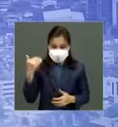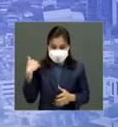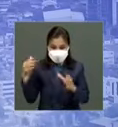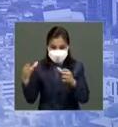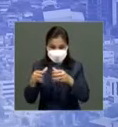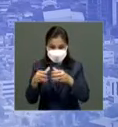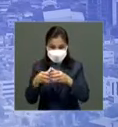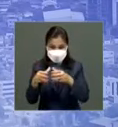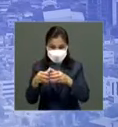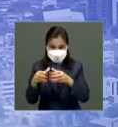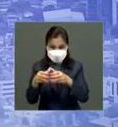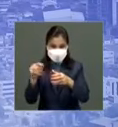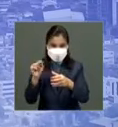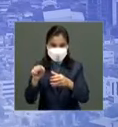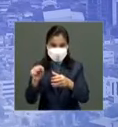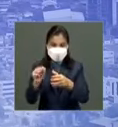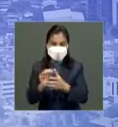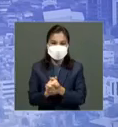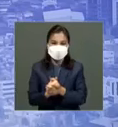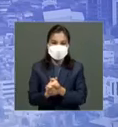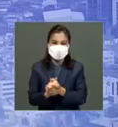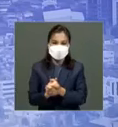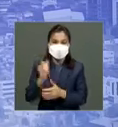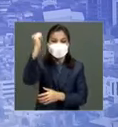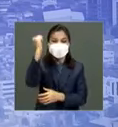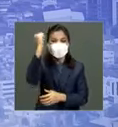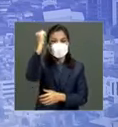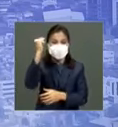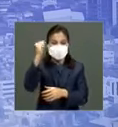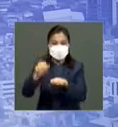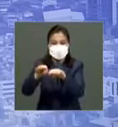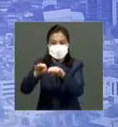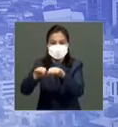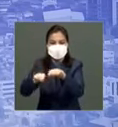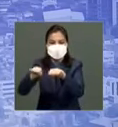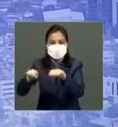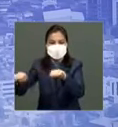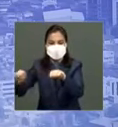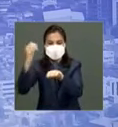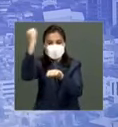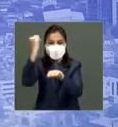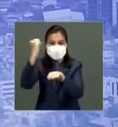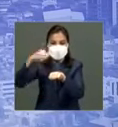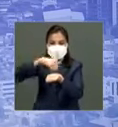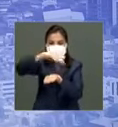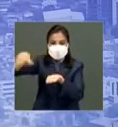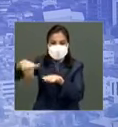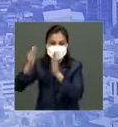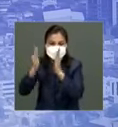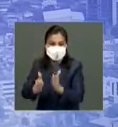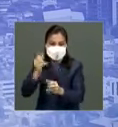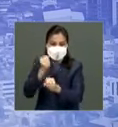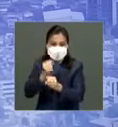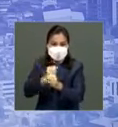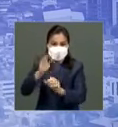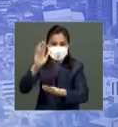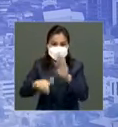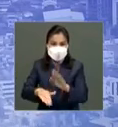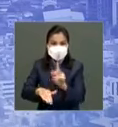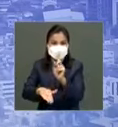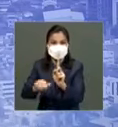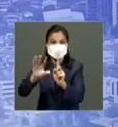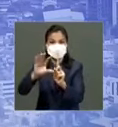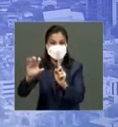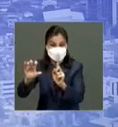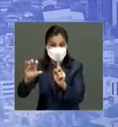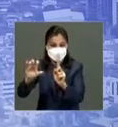ของที่ท่าปล่อยรถเมย์นะครับที่มีพนักงานประมาณ100คนอันนี้ก็เข้า